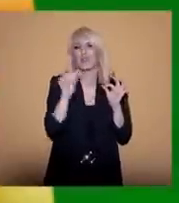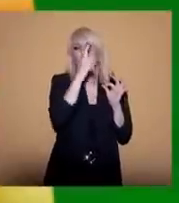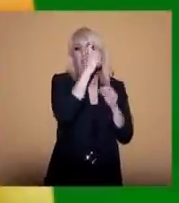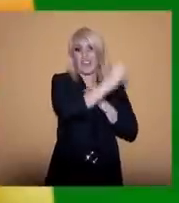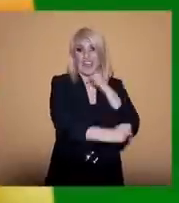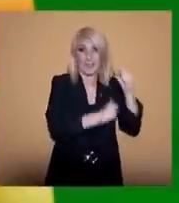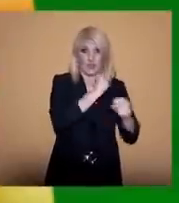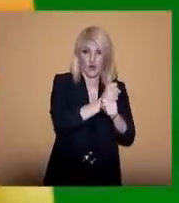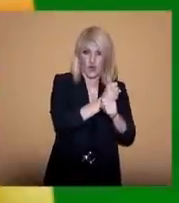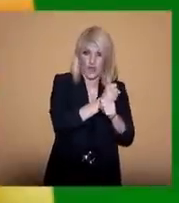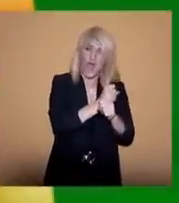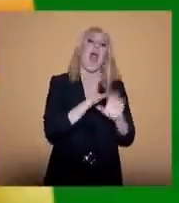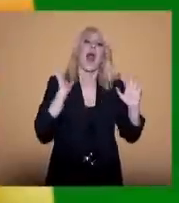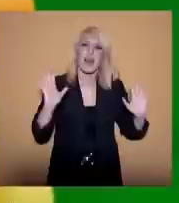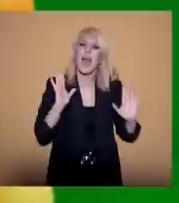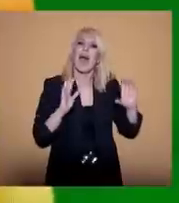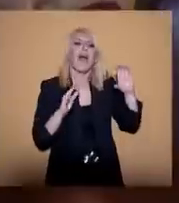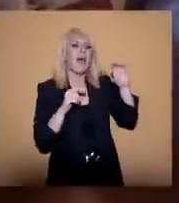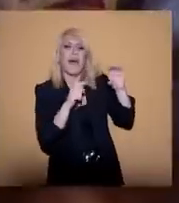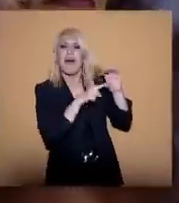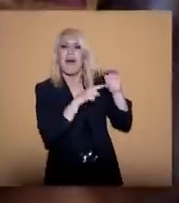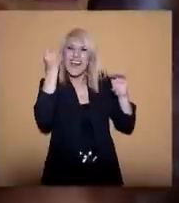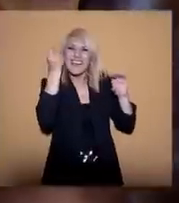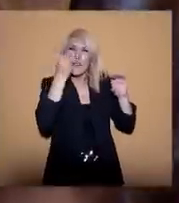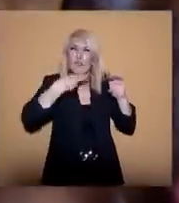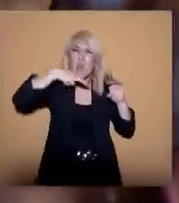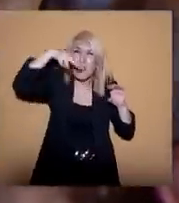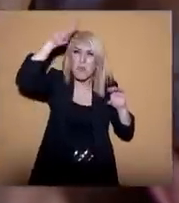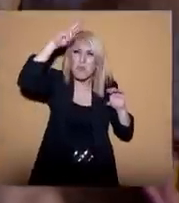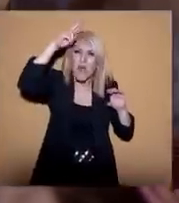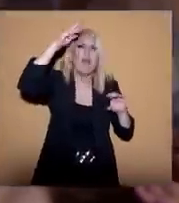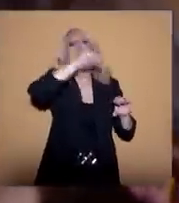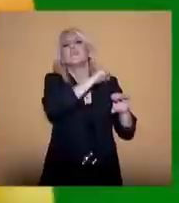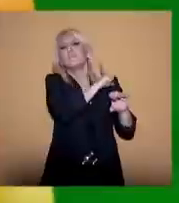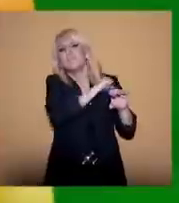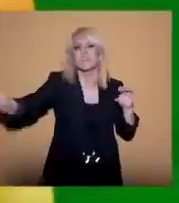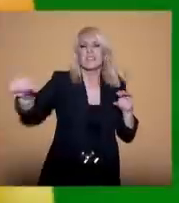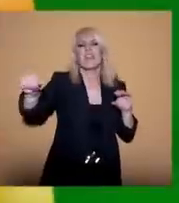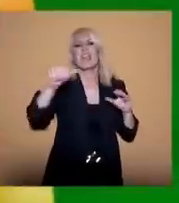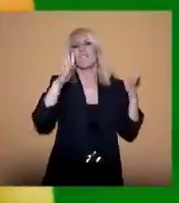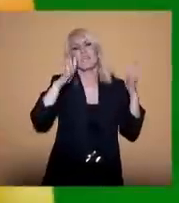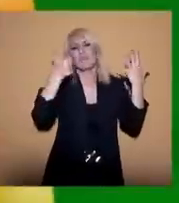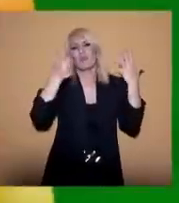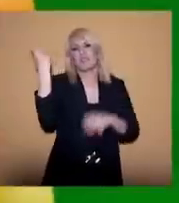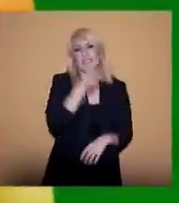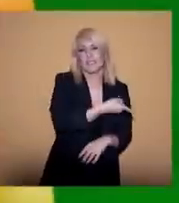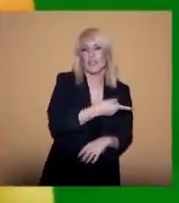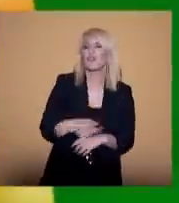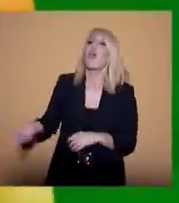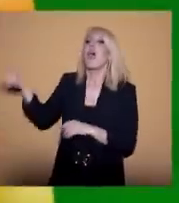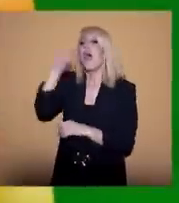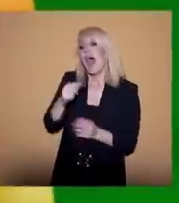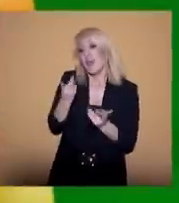της ονομαστικής αξίας του δανείου από 40-60%, μία μακροχρόνια έως 35 έτη, με καταβολή